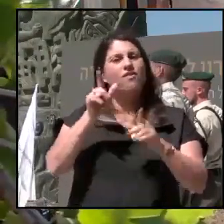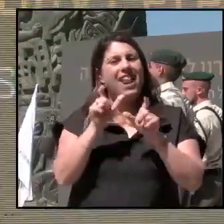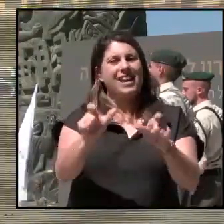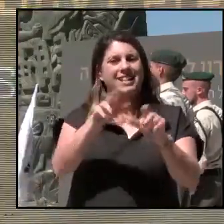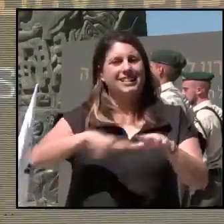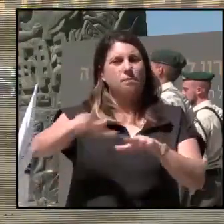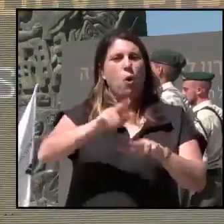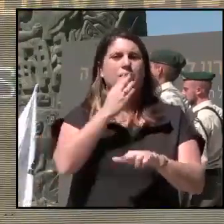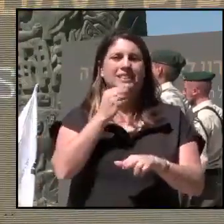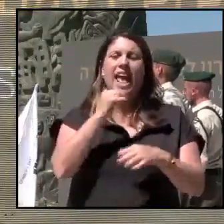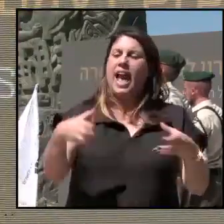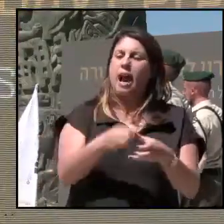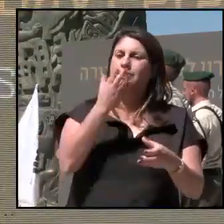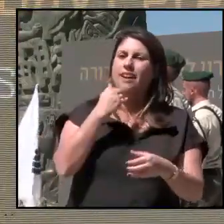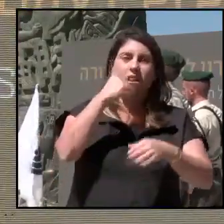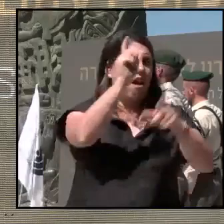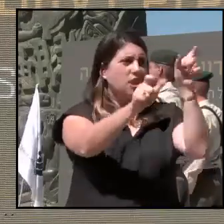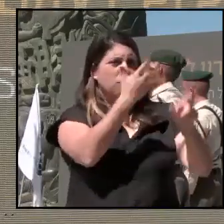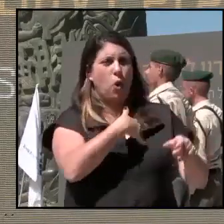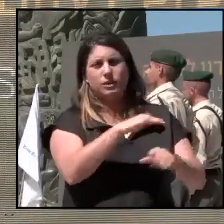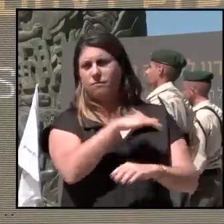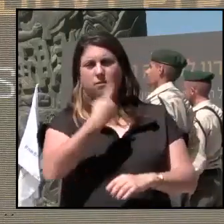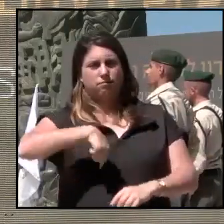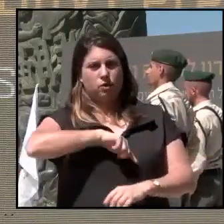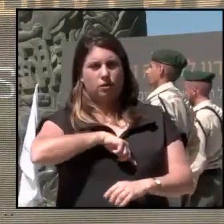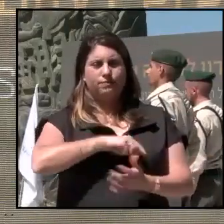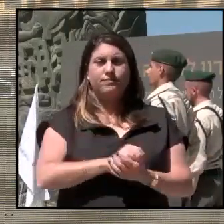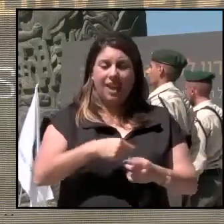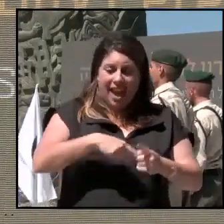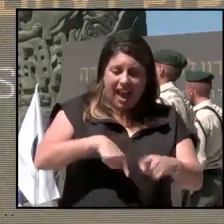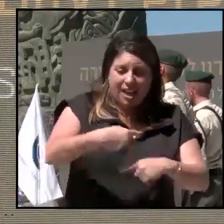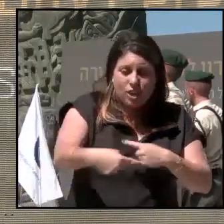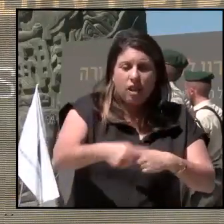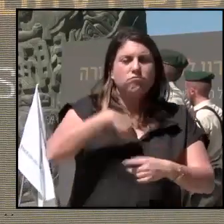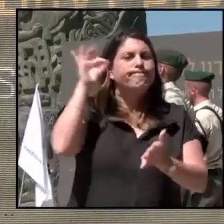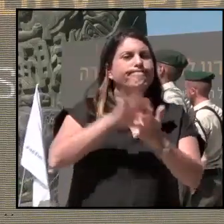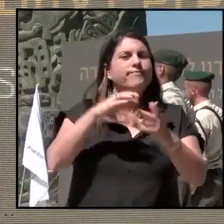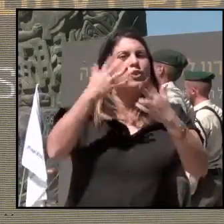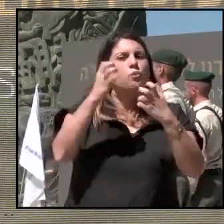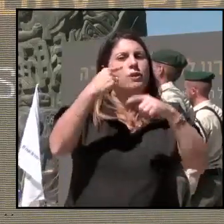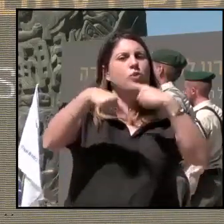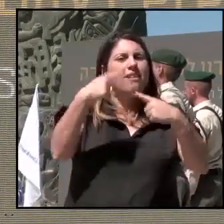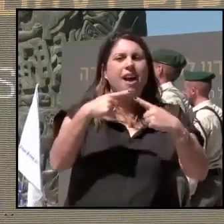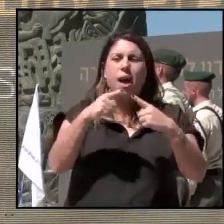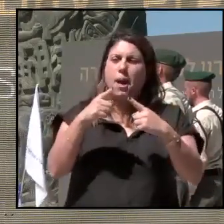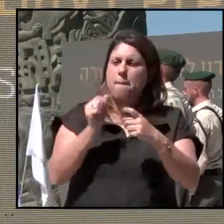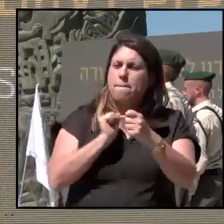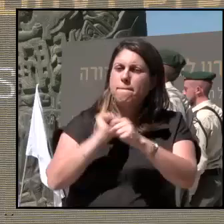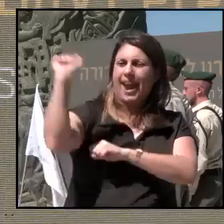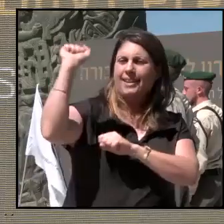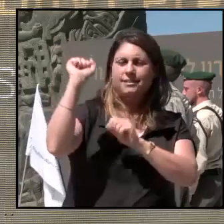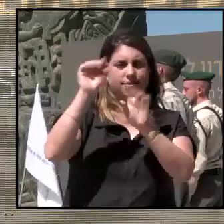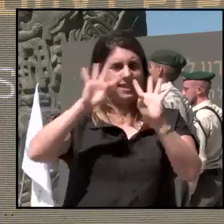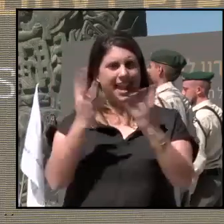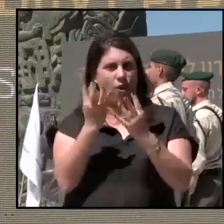עם ישראל כנגד אלו המבקשים את רעתנו. השנה אנו מציינים 80 שנה למרד גטו ורשה, המרד היהודי